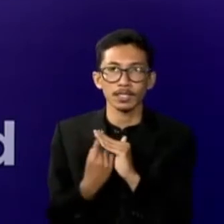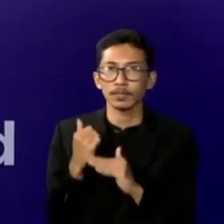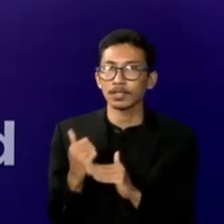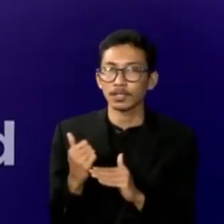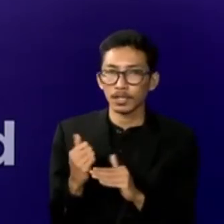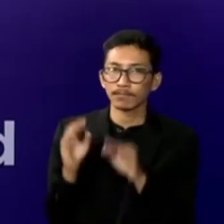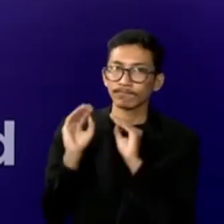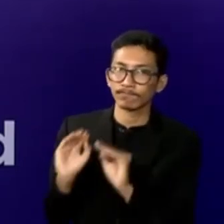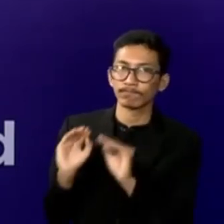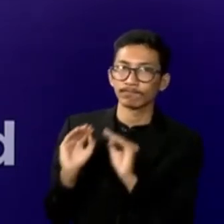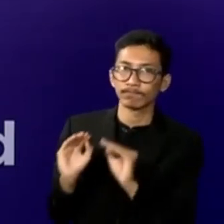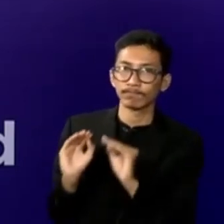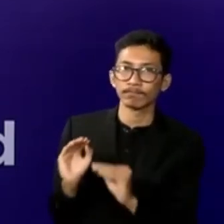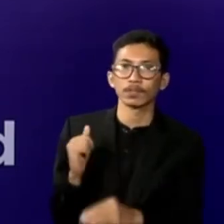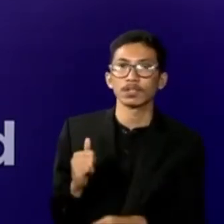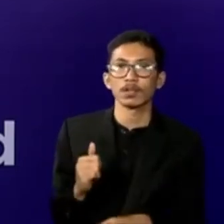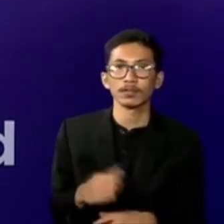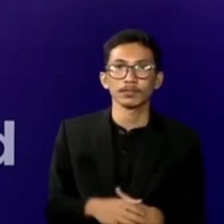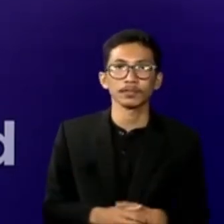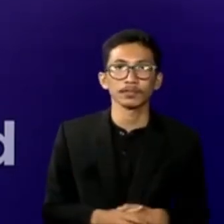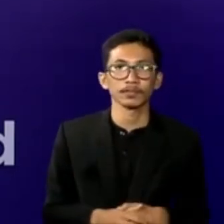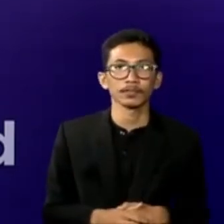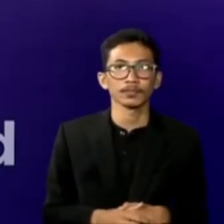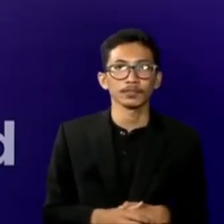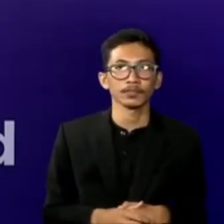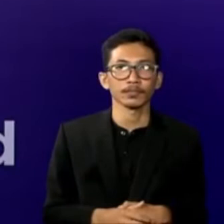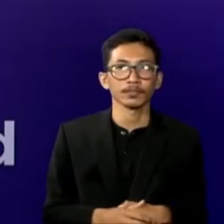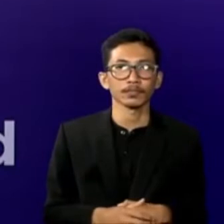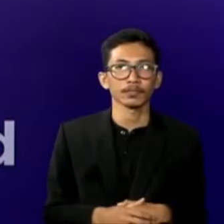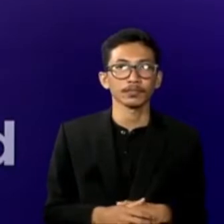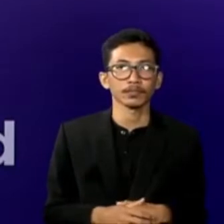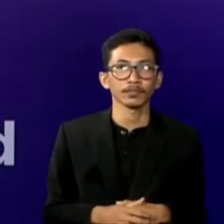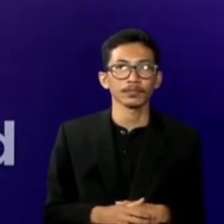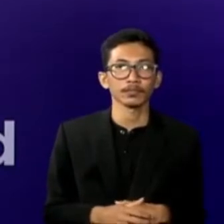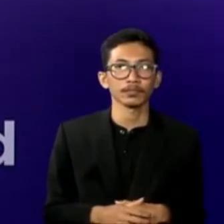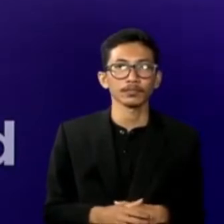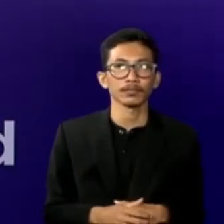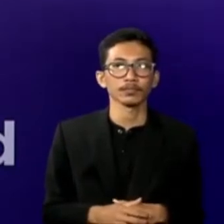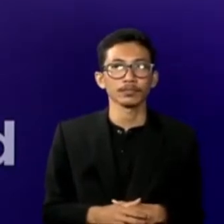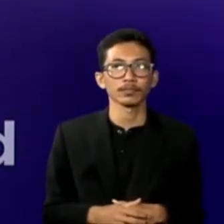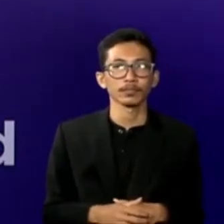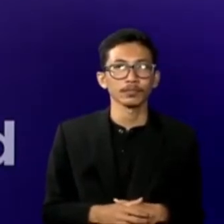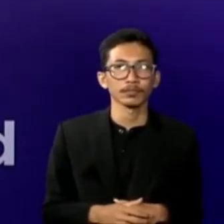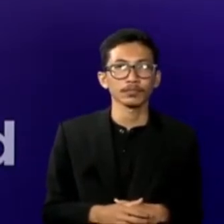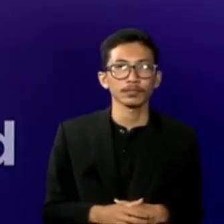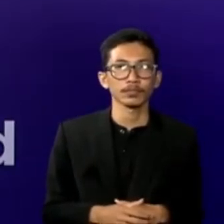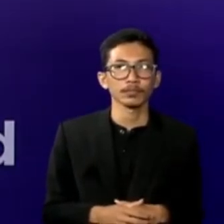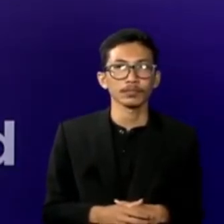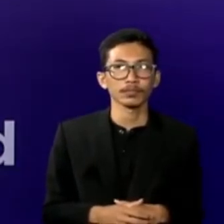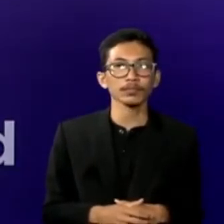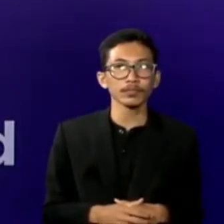pengetahuan Apa yang harus dilakukan di solusi Mandiri Nah itu tadi jadi penyakitnya juga masih masih kita